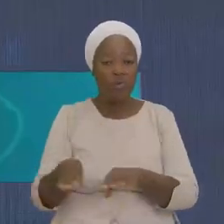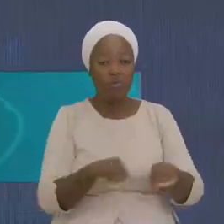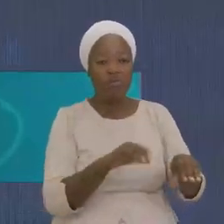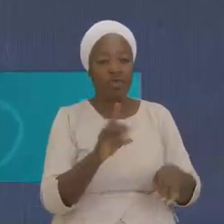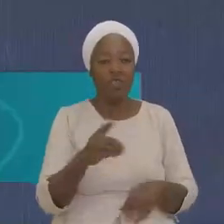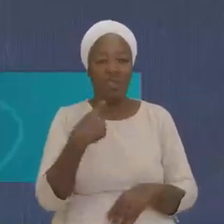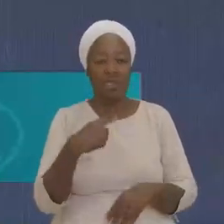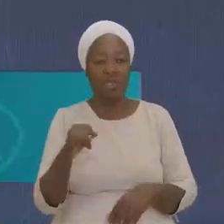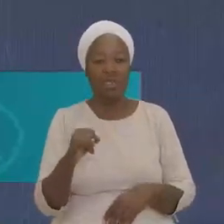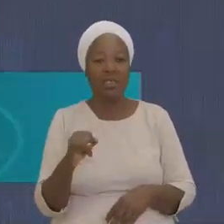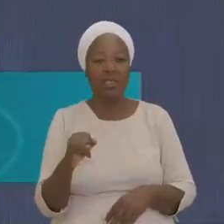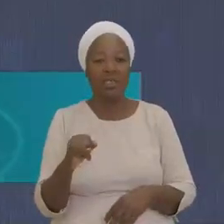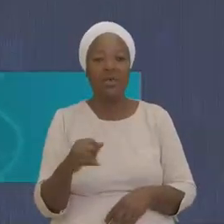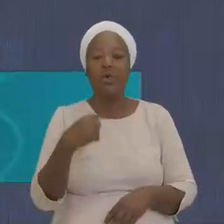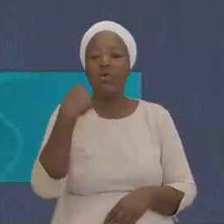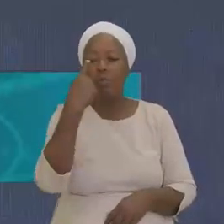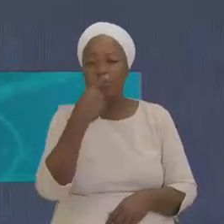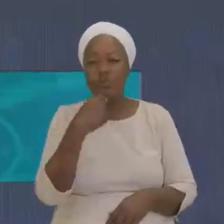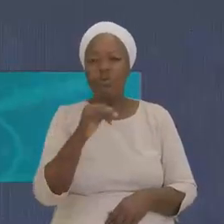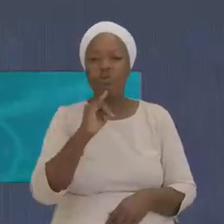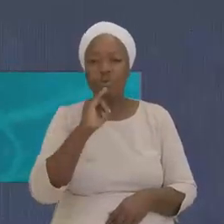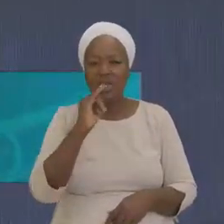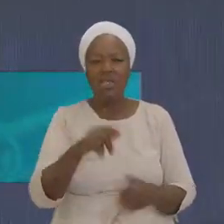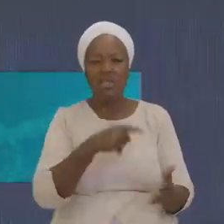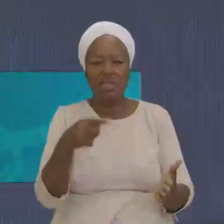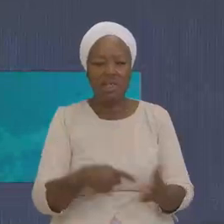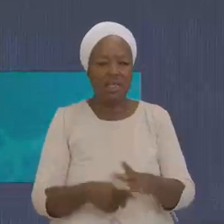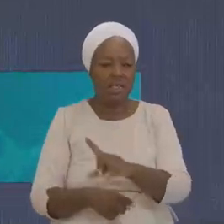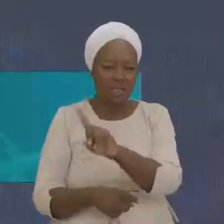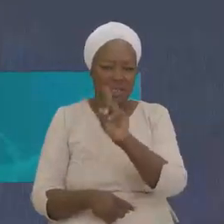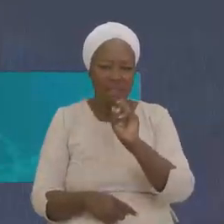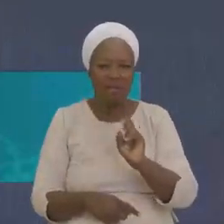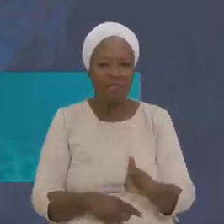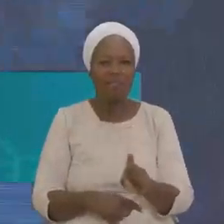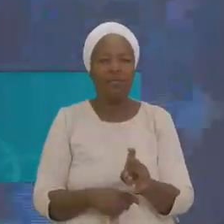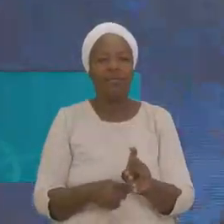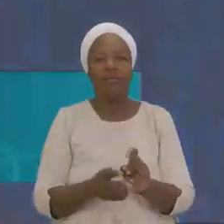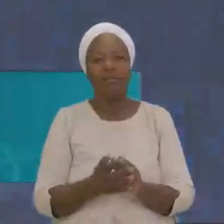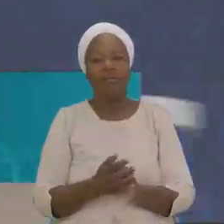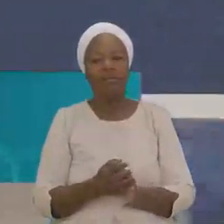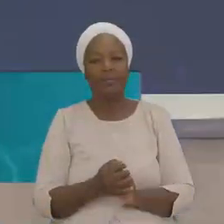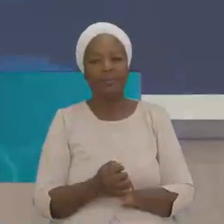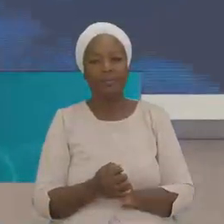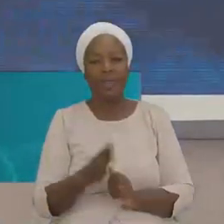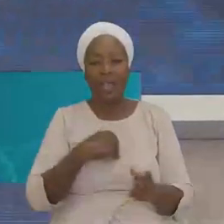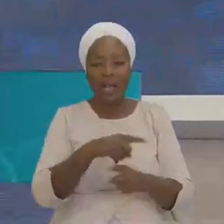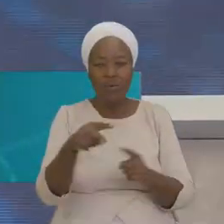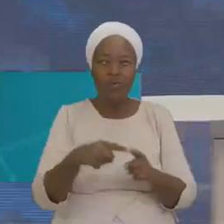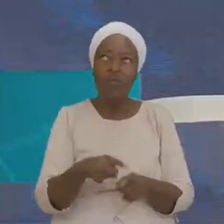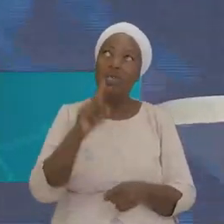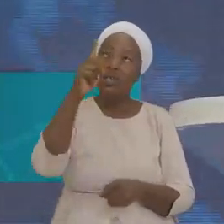toute la ville fut émue et l'on disait, qui est celui-ci?